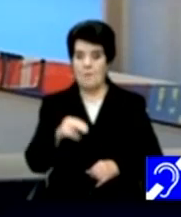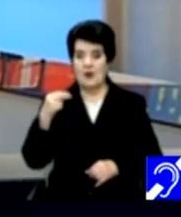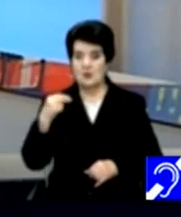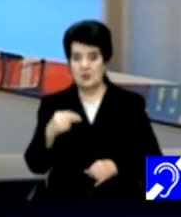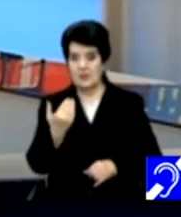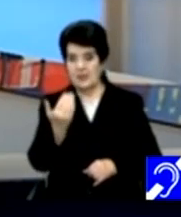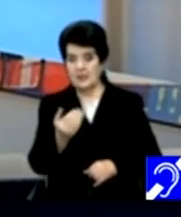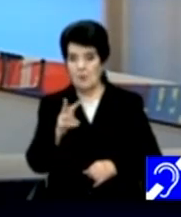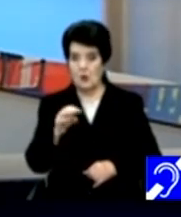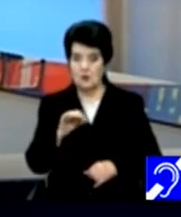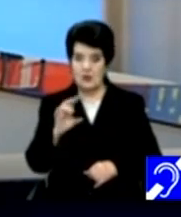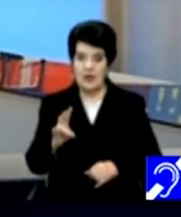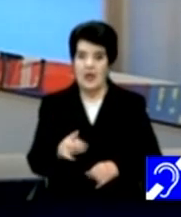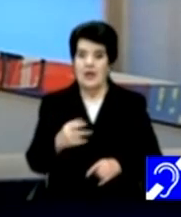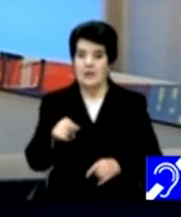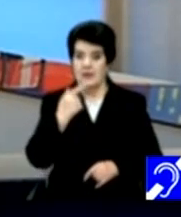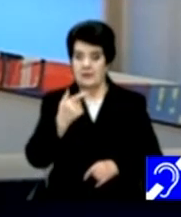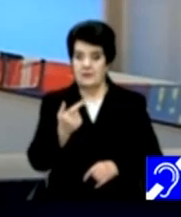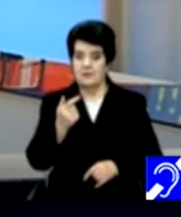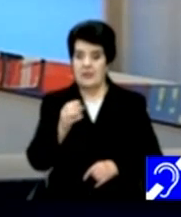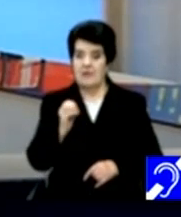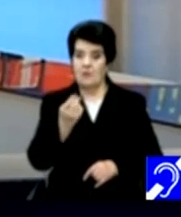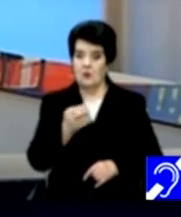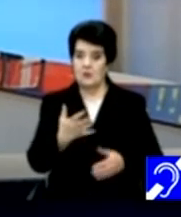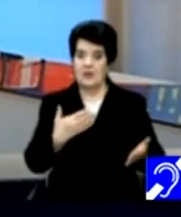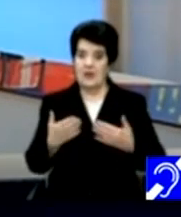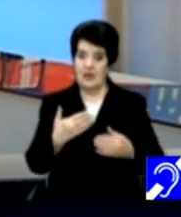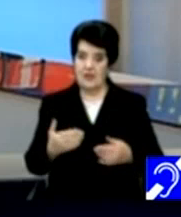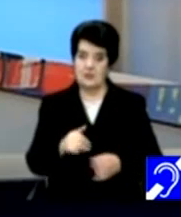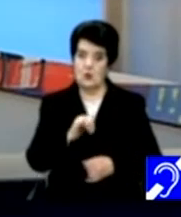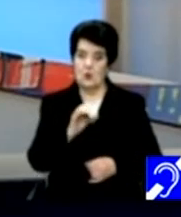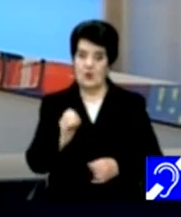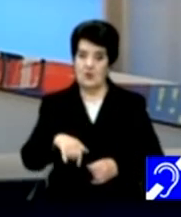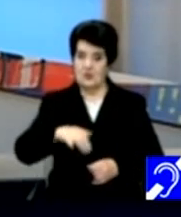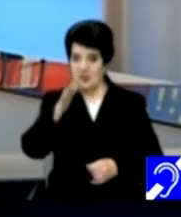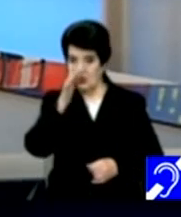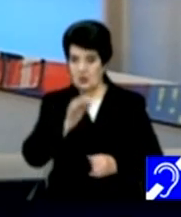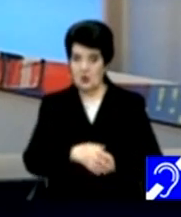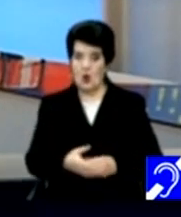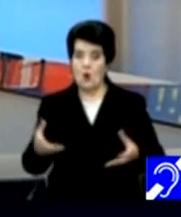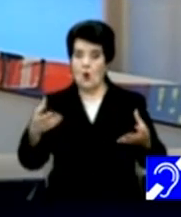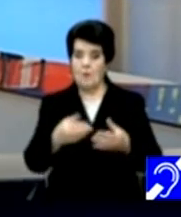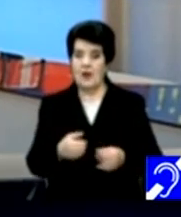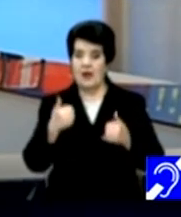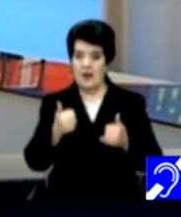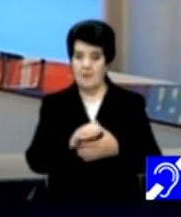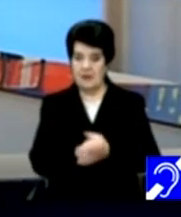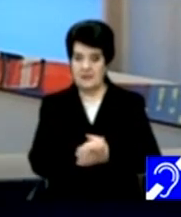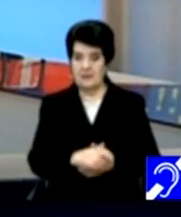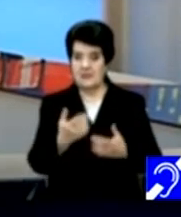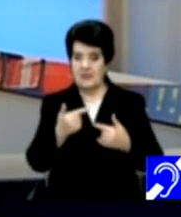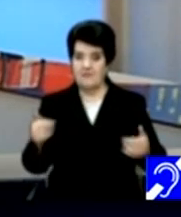Comitetului, Zigvret Mureșan, oficialii au abordat evoluția relației dintre UE și Chișinău, cooperarea mai strânsă în diferite